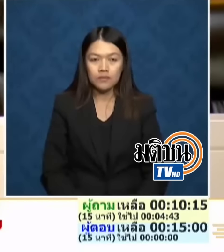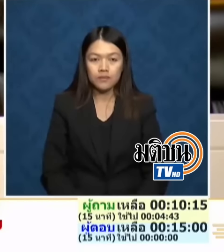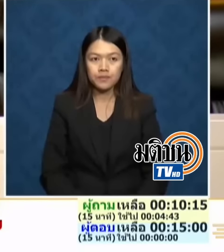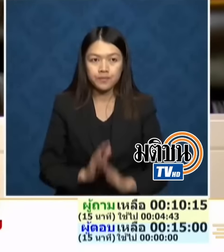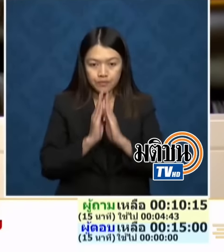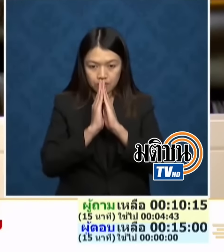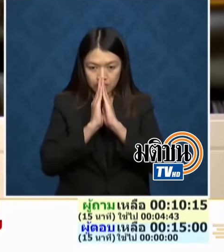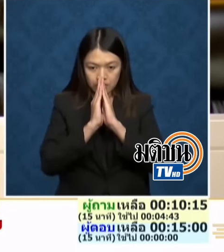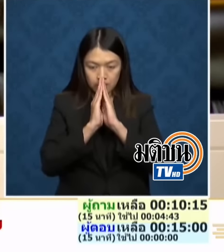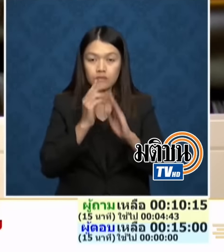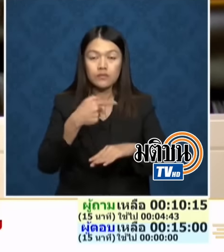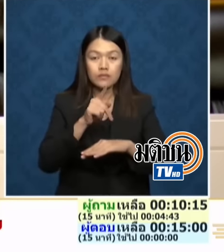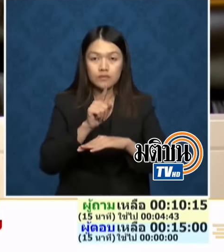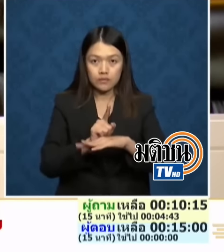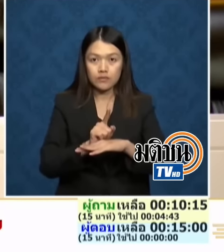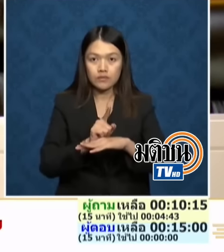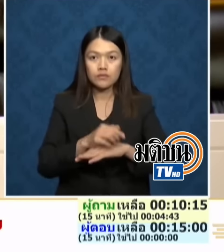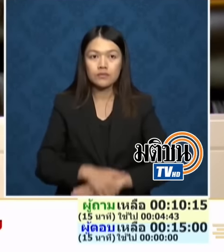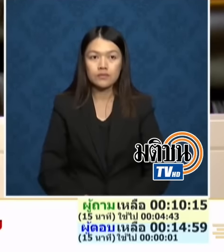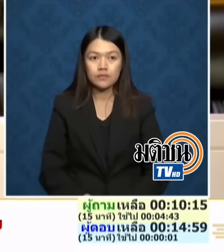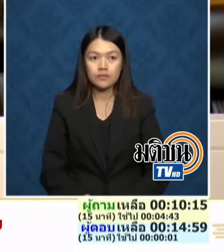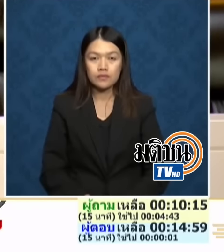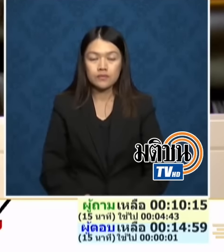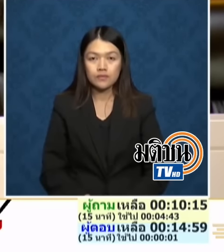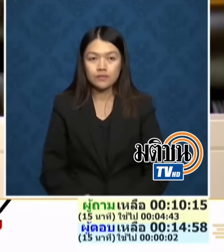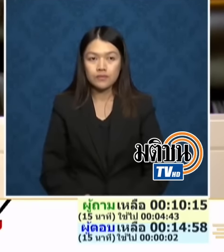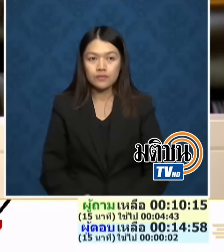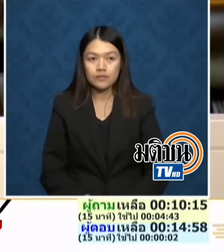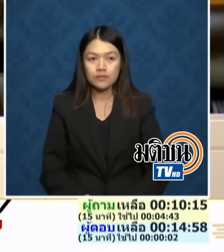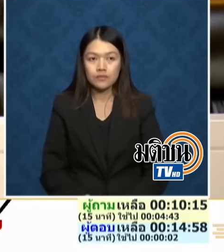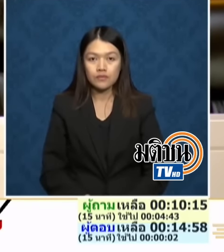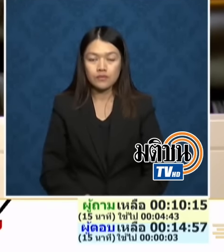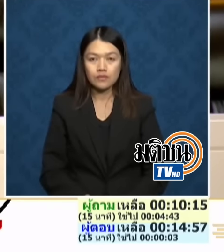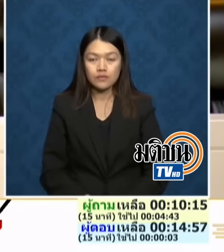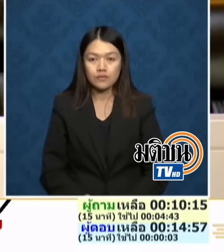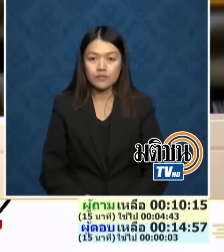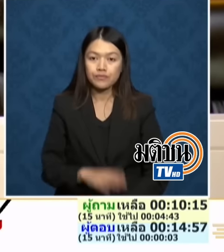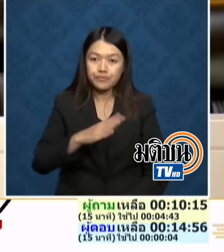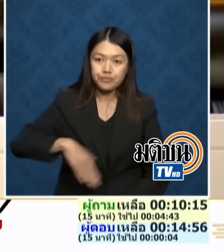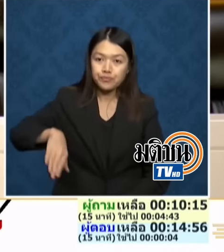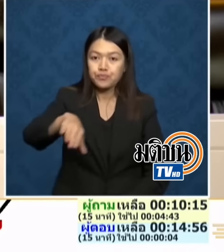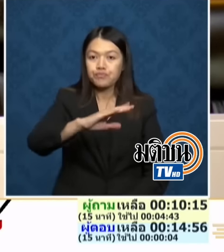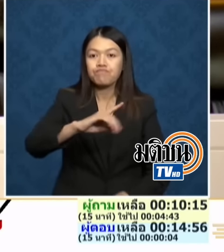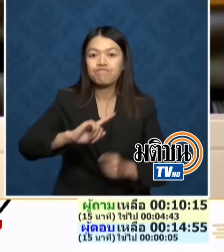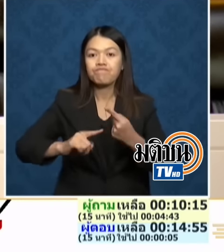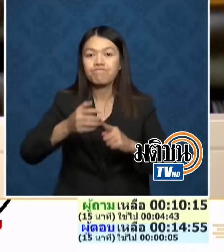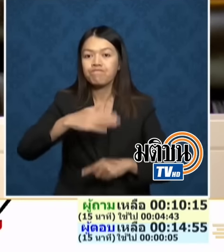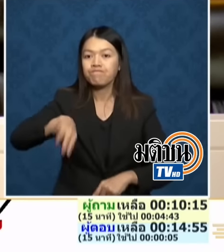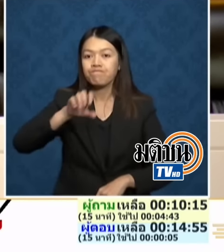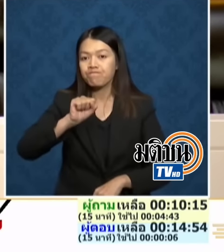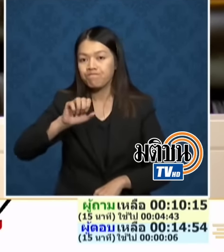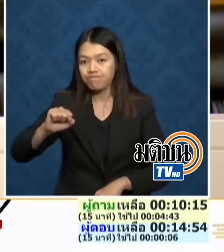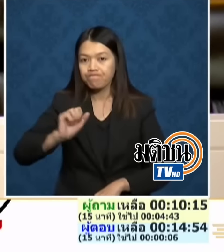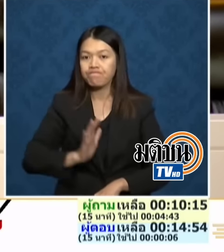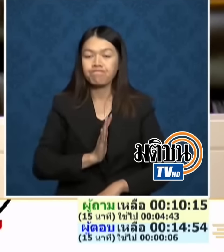นะีนท่าน ประฐานสภาพที่กลับ เพื่อนสมาชิกผู้สงเกียต ที่กล